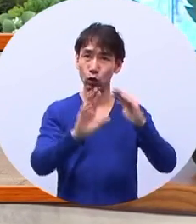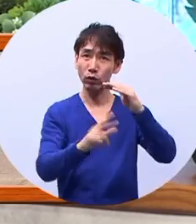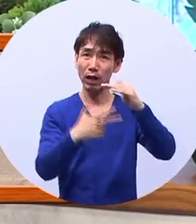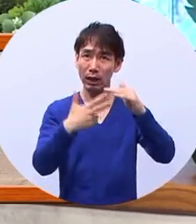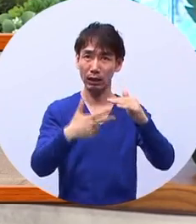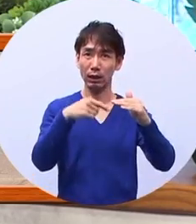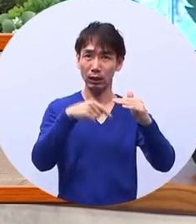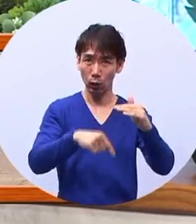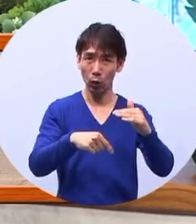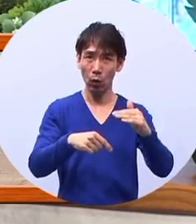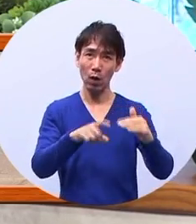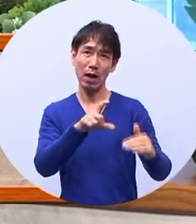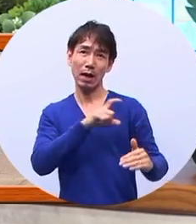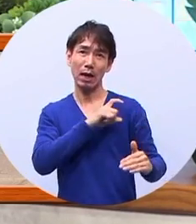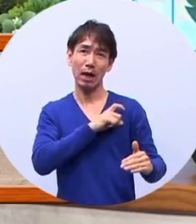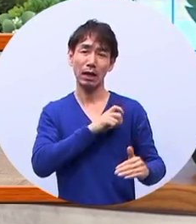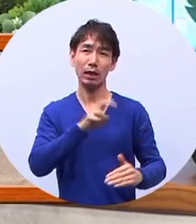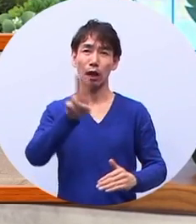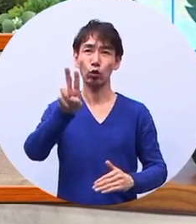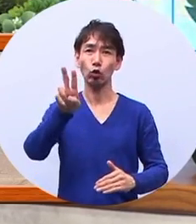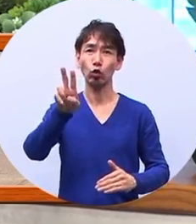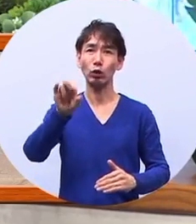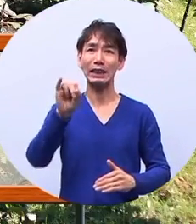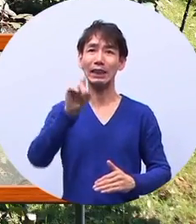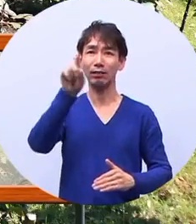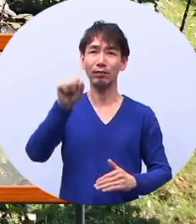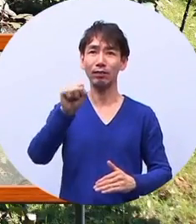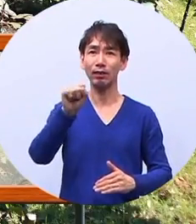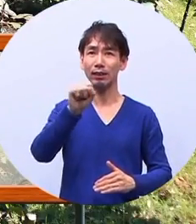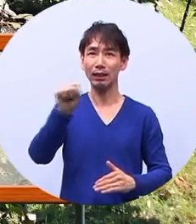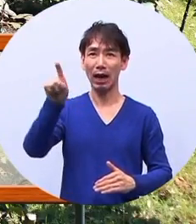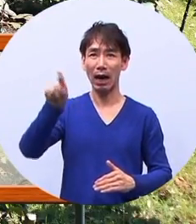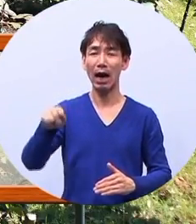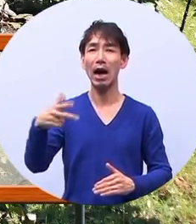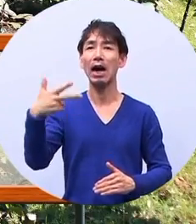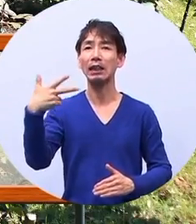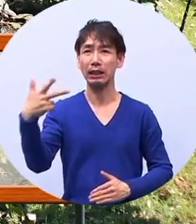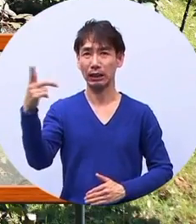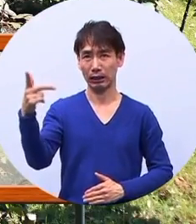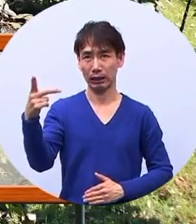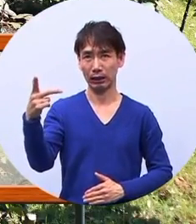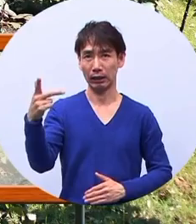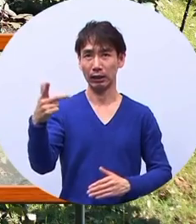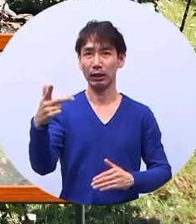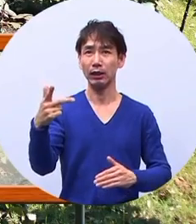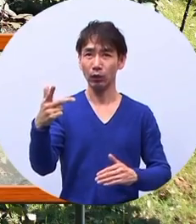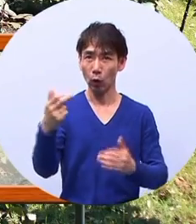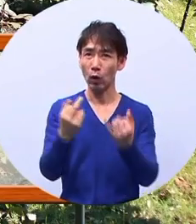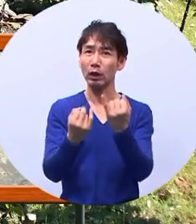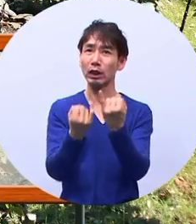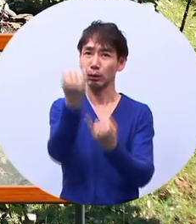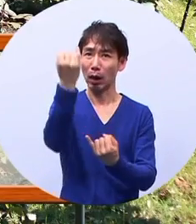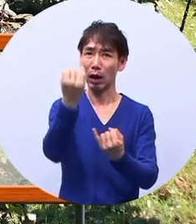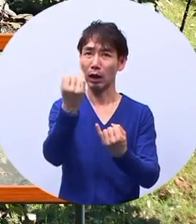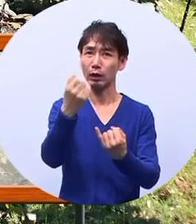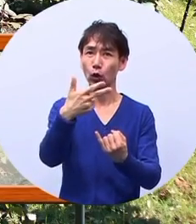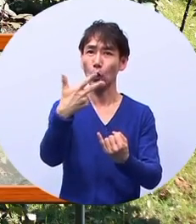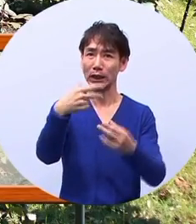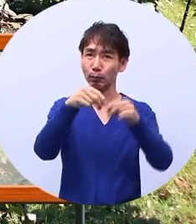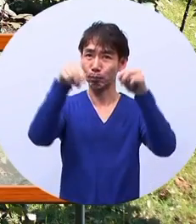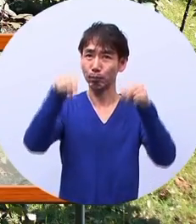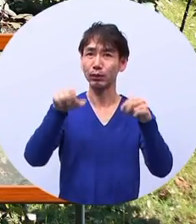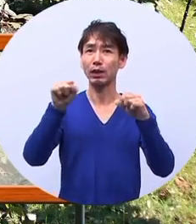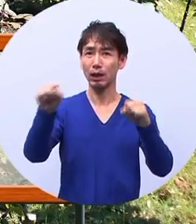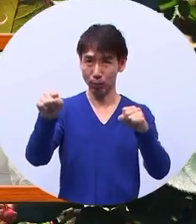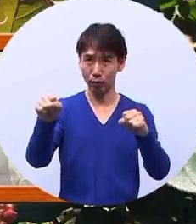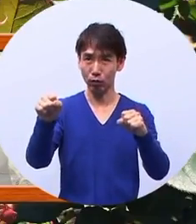と、カナダのウィンザー市が姉妹都市関係にございます。でそのウィンザー市から贈られたバラがですね、5月の中旬に一斉に花を咲か